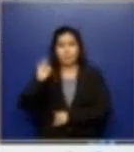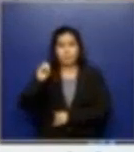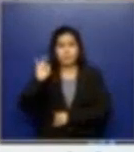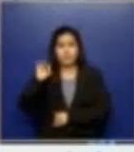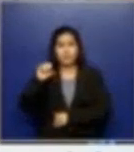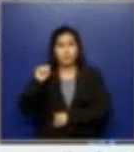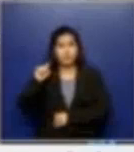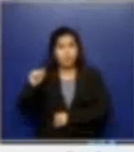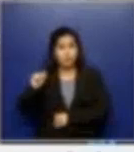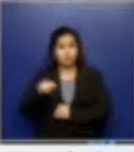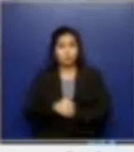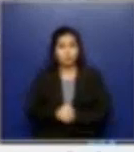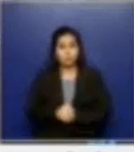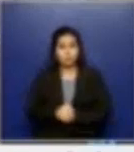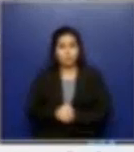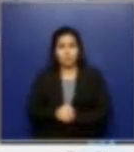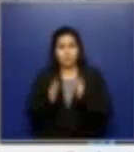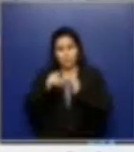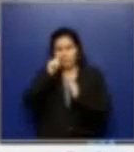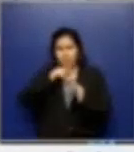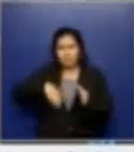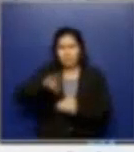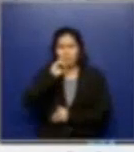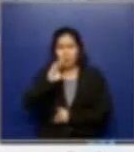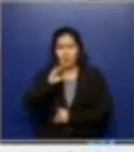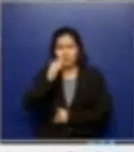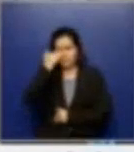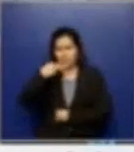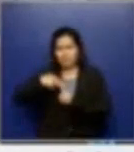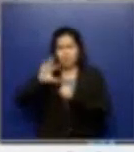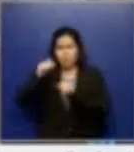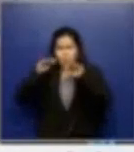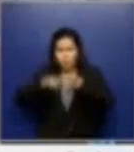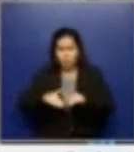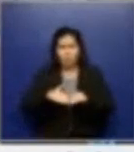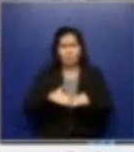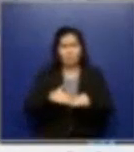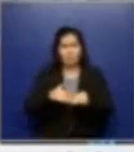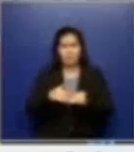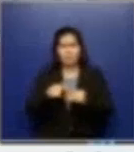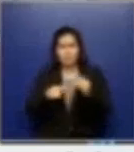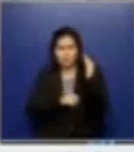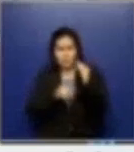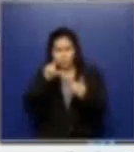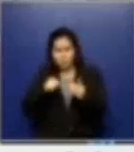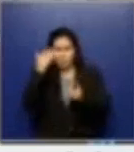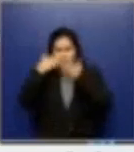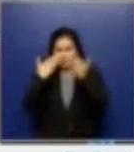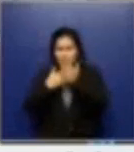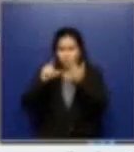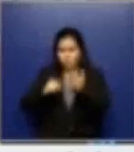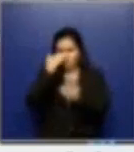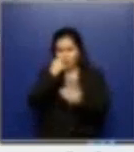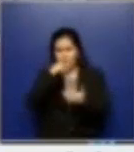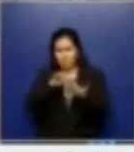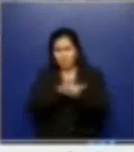5.99 บาทถึงได้เกิดอะไรขึ้นครับคนไทยบ่นทั่วประเทศเอ้าน้ำมันโลกมันลดราคามันลดเวียดสิงคโปร์ก็ใช้ถูกมาเลย์ก็ใช้ถูกทำไมเรายัง